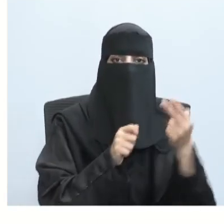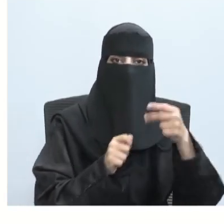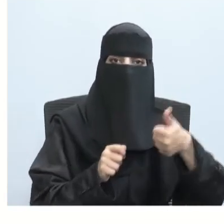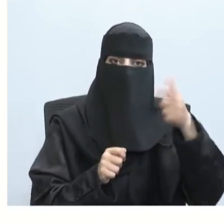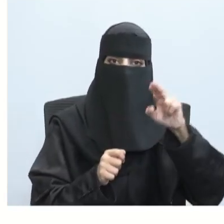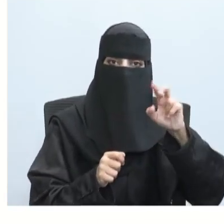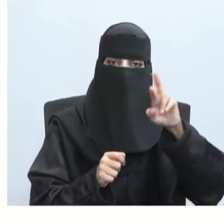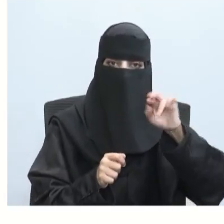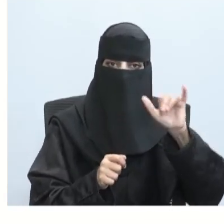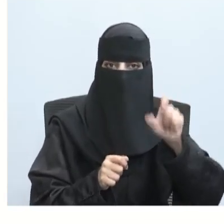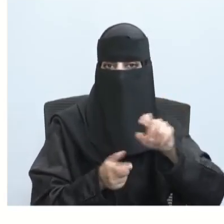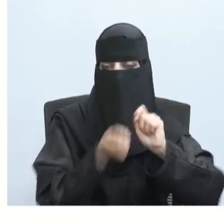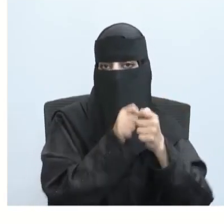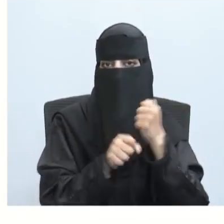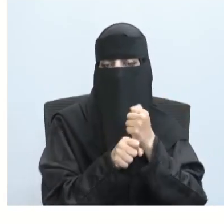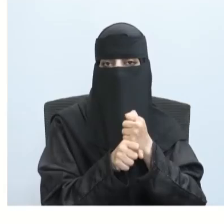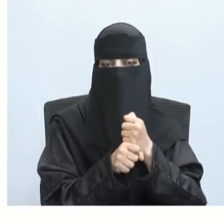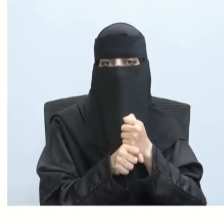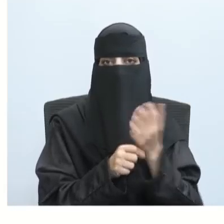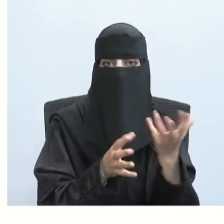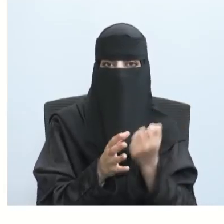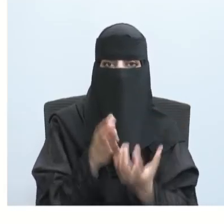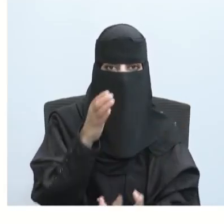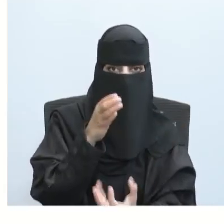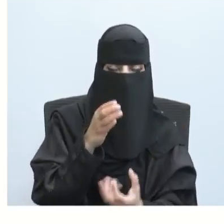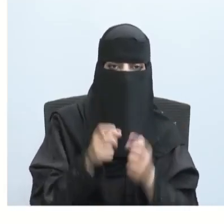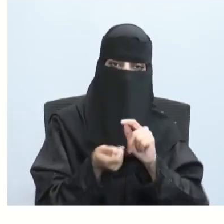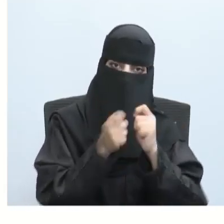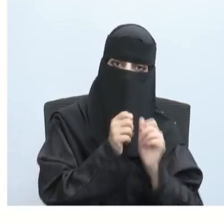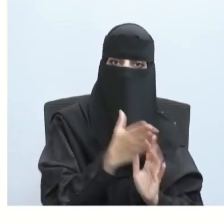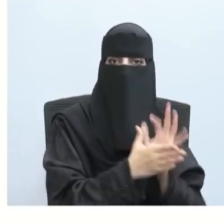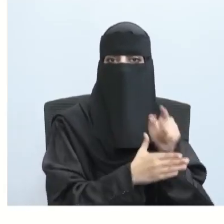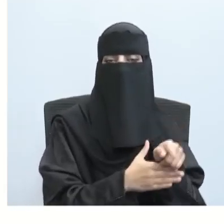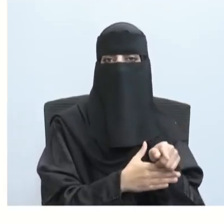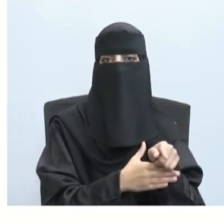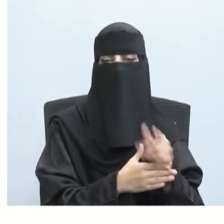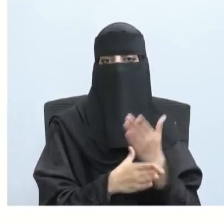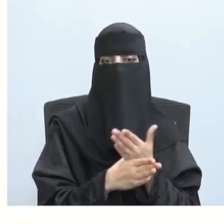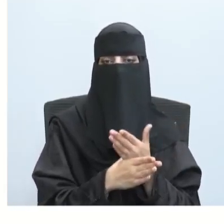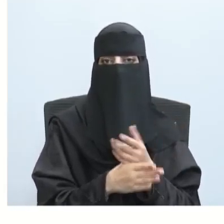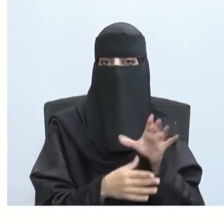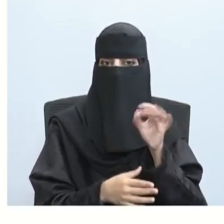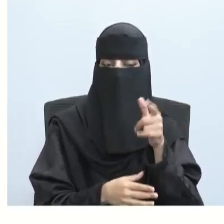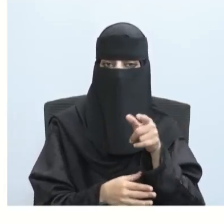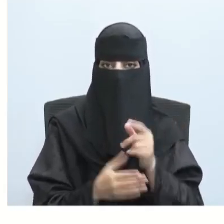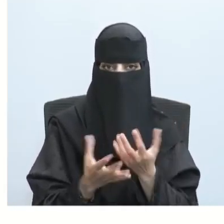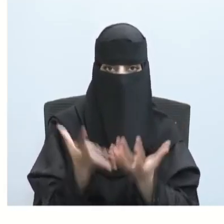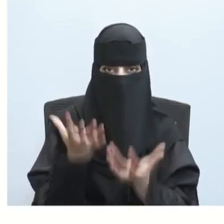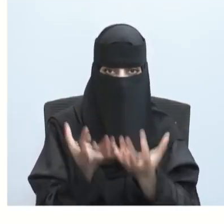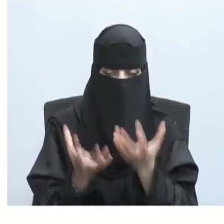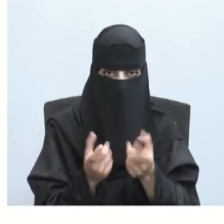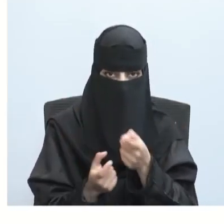طاقه لتقوم بتحويل هذه الماده الى الحاله الغازيه وهي ولكن الغليان